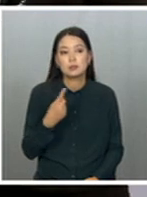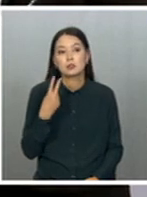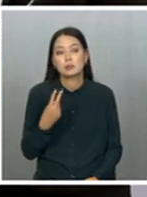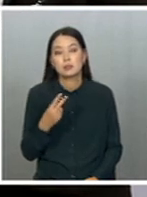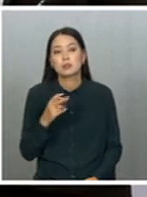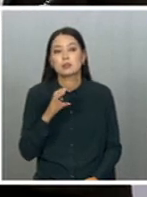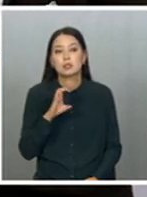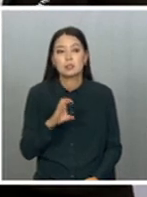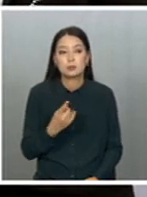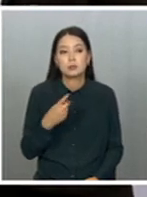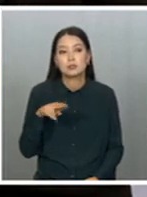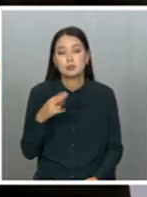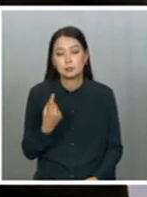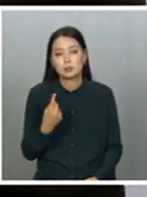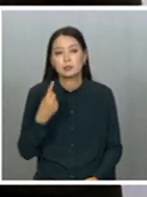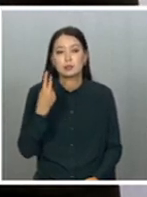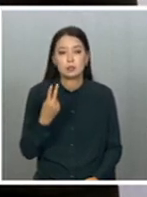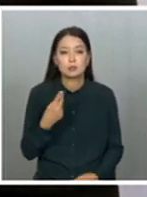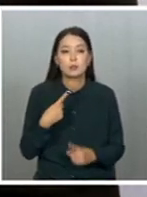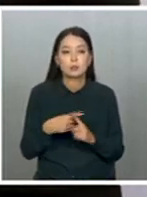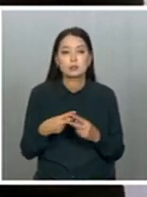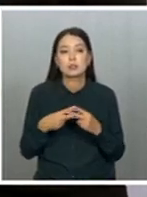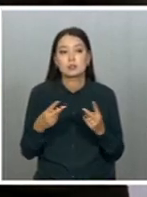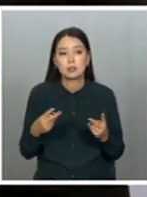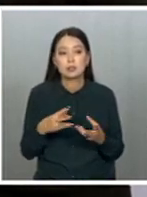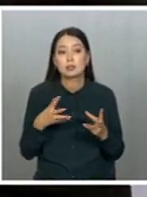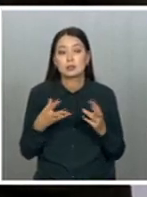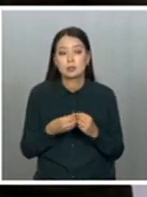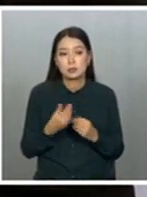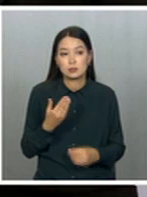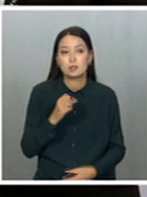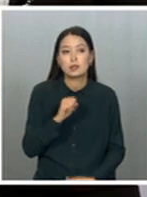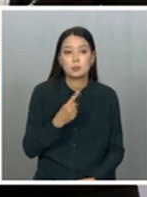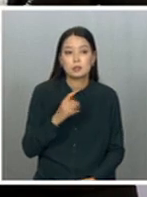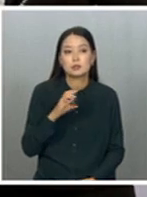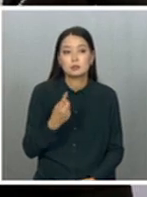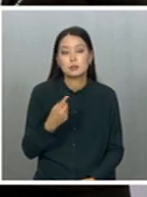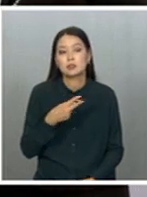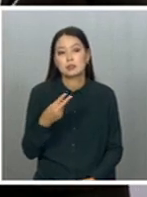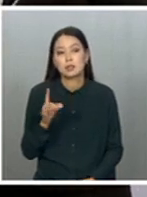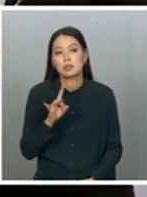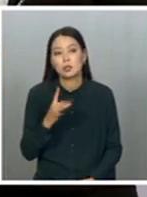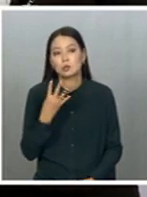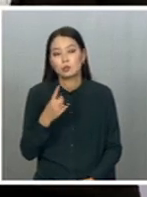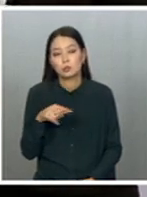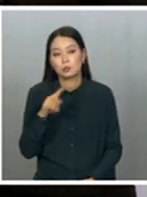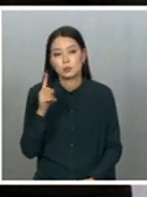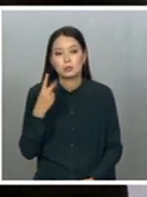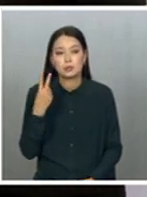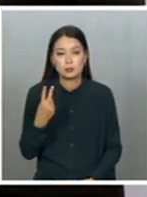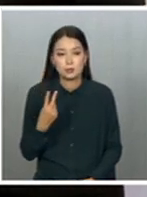С1-Д1-дің квадраттарының қосынысына тең. Сол кезде А1-С1-дің ұзындығы 4 түбірасты 2.